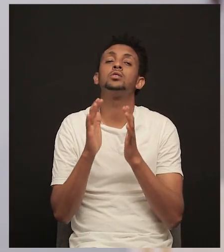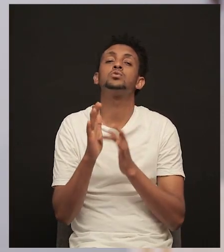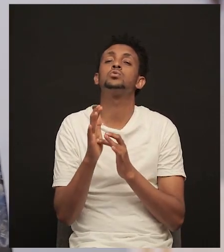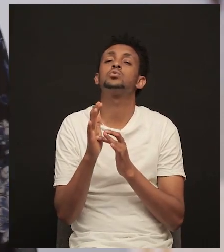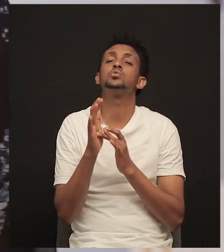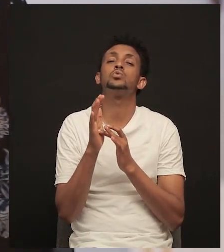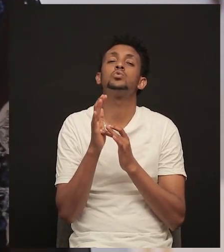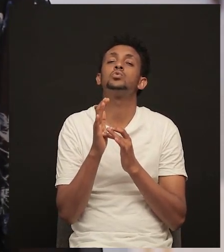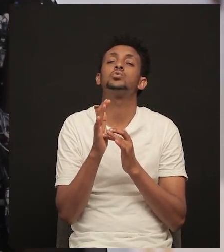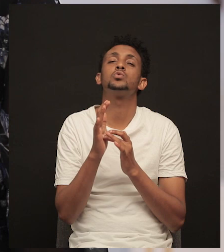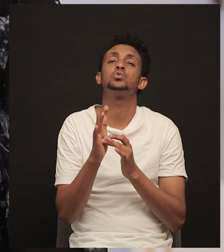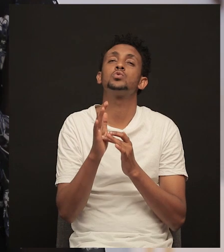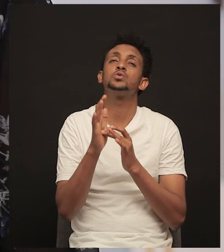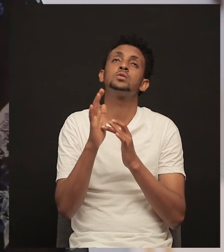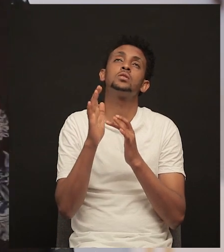ኢየሱስ